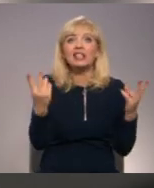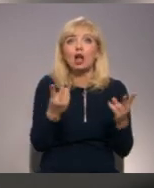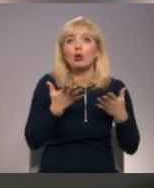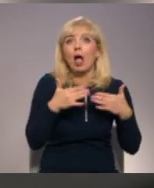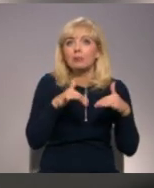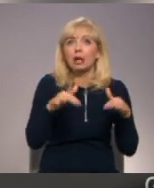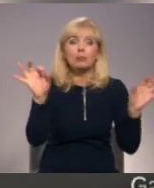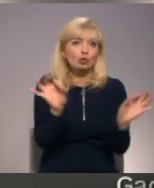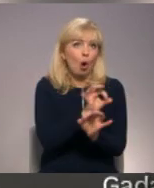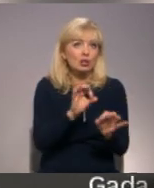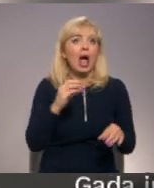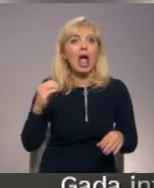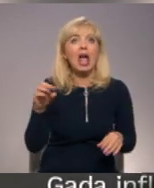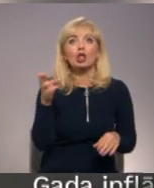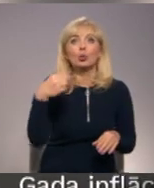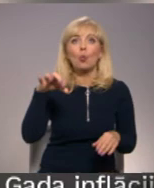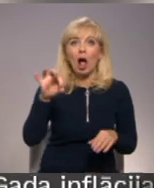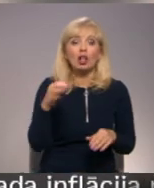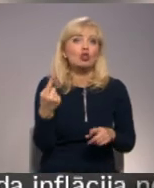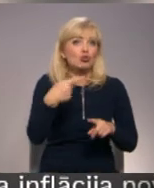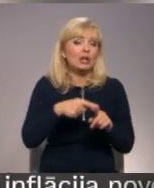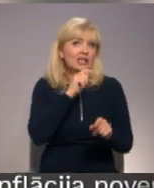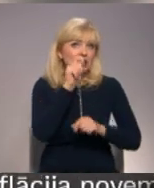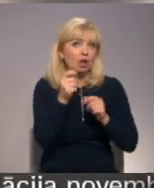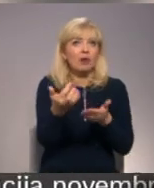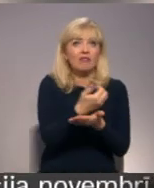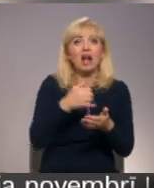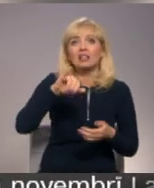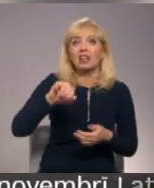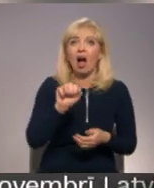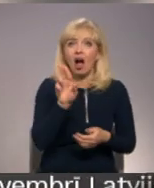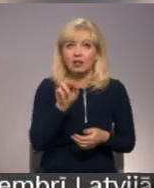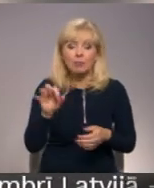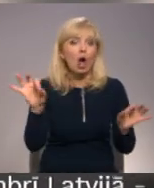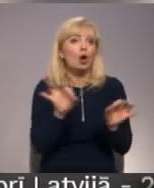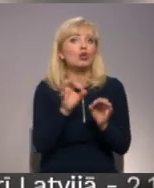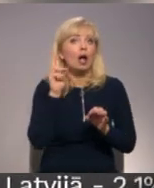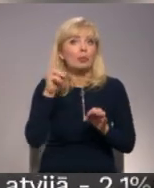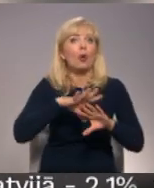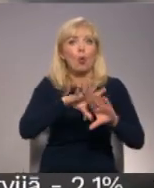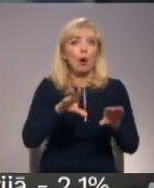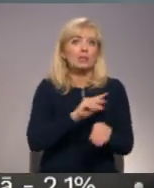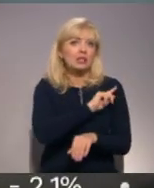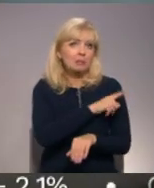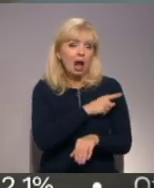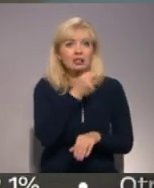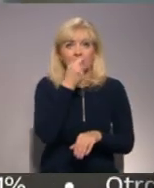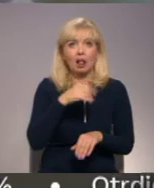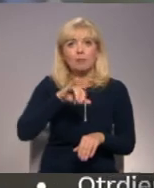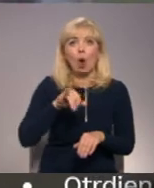ir spēks un nelaimē Jansone ģimene nav viena. Vairāk stāsta Skrundas televīzija.